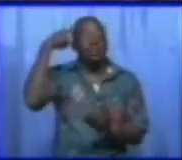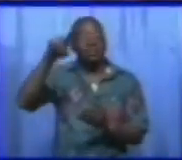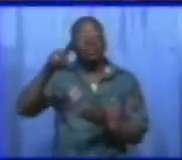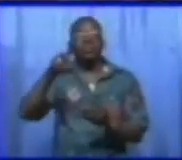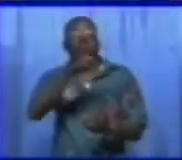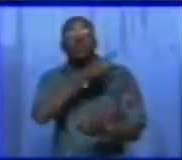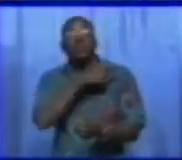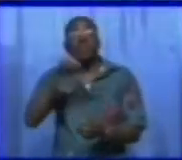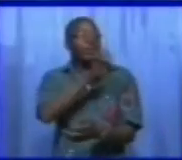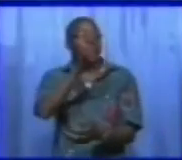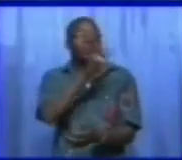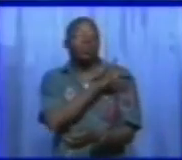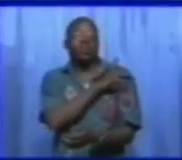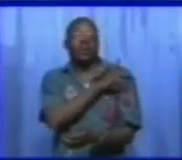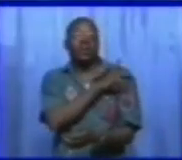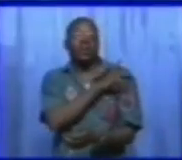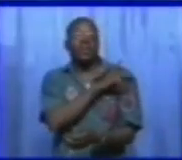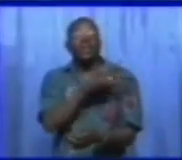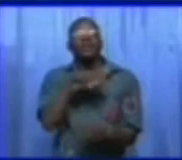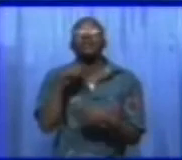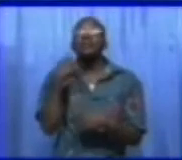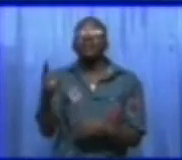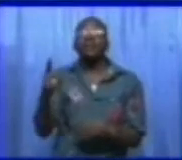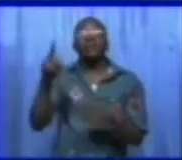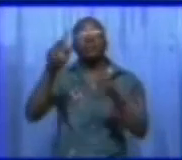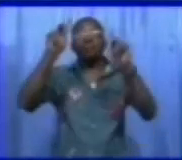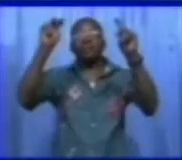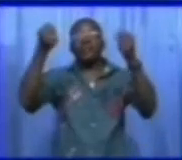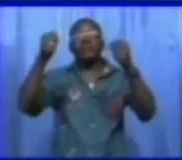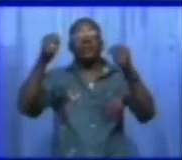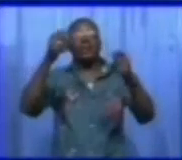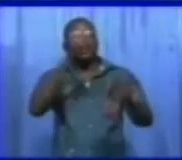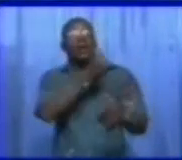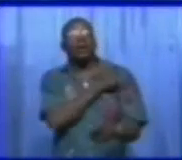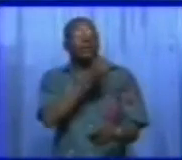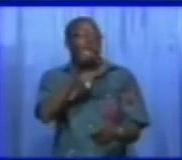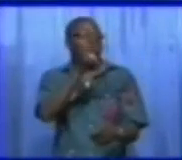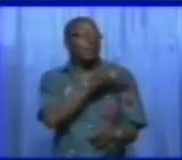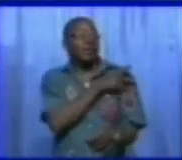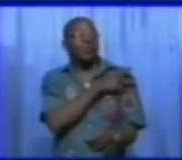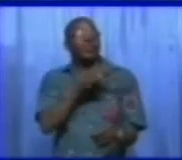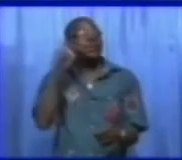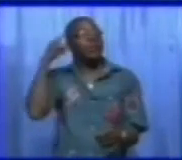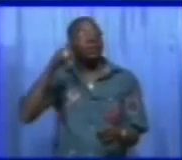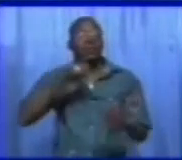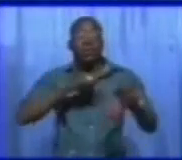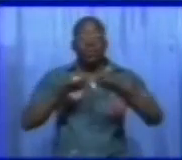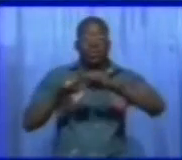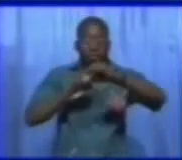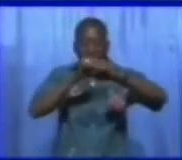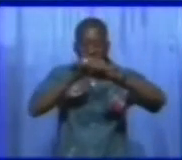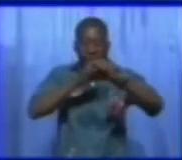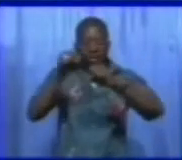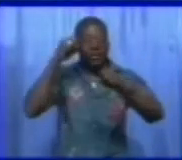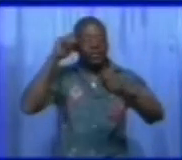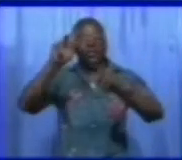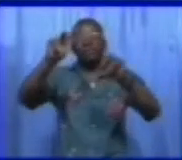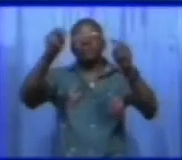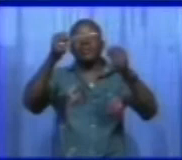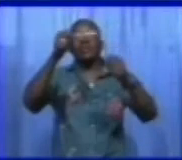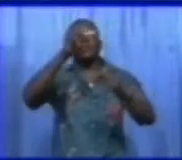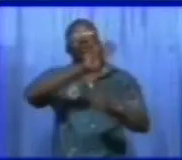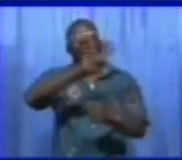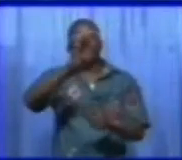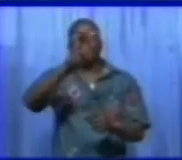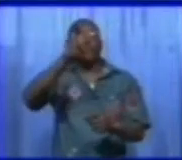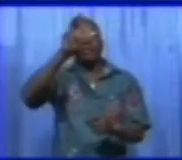Japon. Et puis, je vous le disais, en titre transport, Alexis Caboret dit yo-yo, ça juge la ceinture et le titre